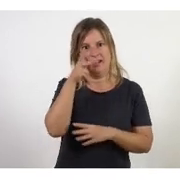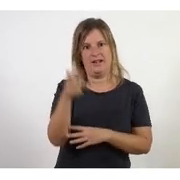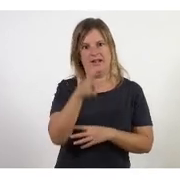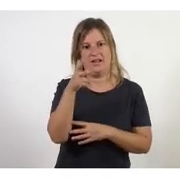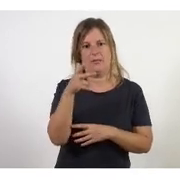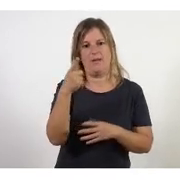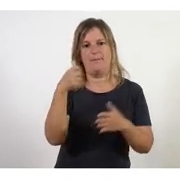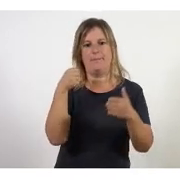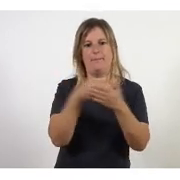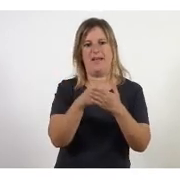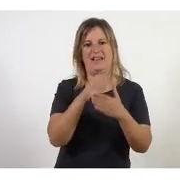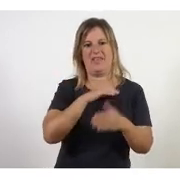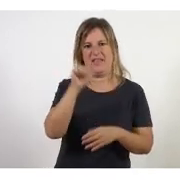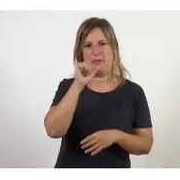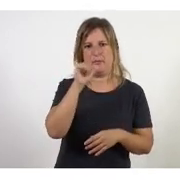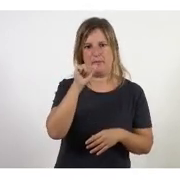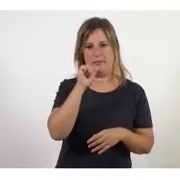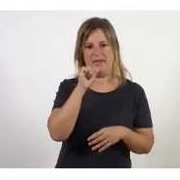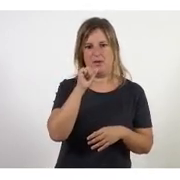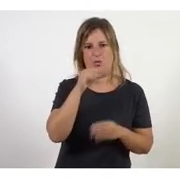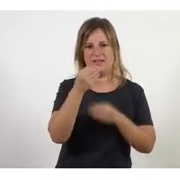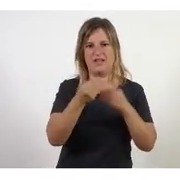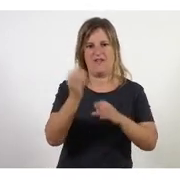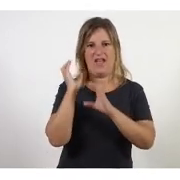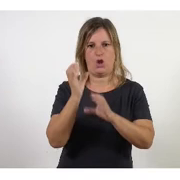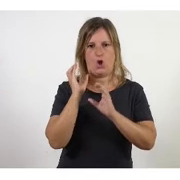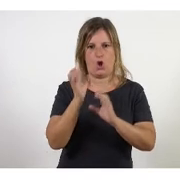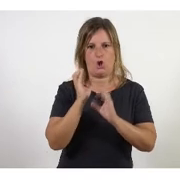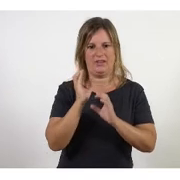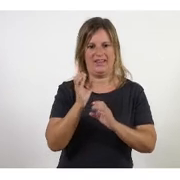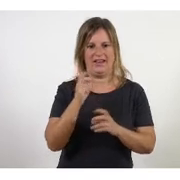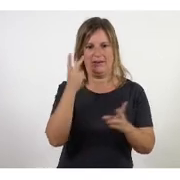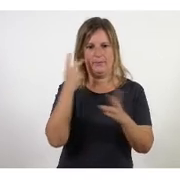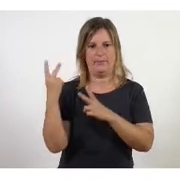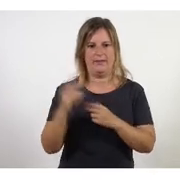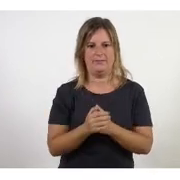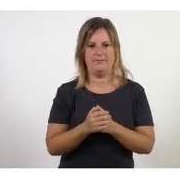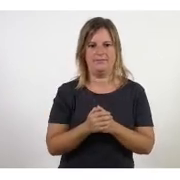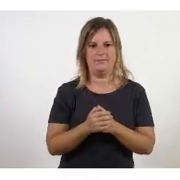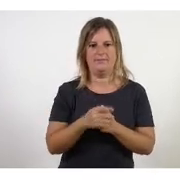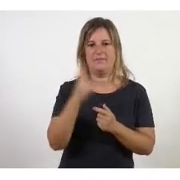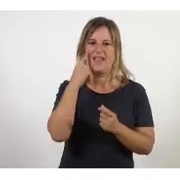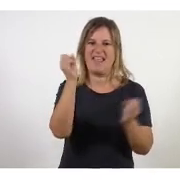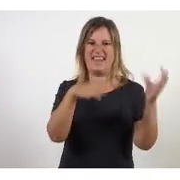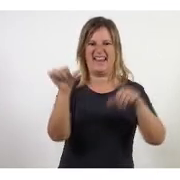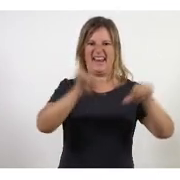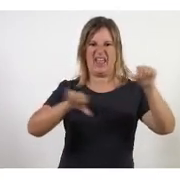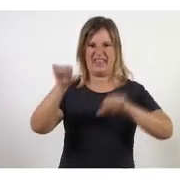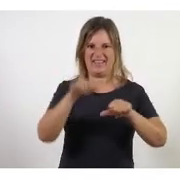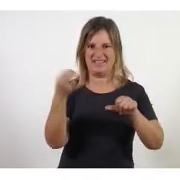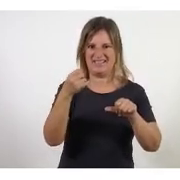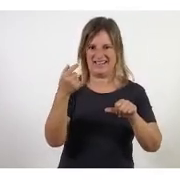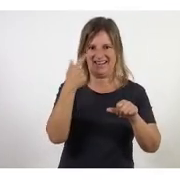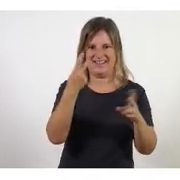d'una marca de begudes que fan còctels. Aquest està molt ben, veieu? Els ingredients te'ls mostro així, un darrere de